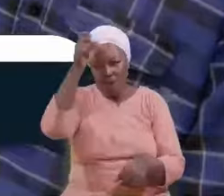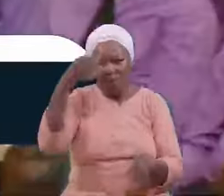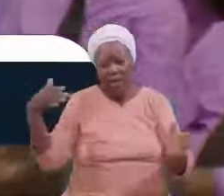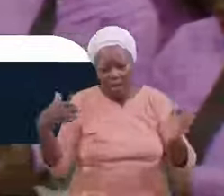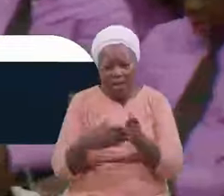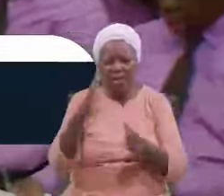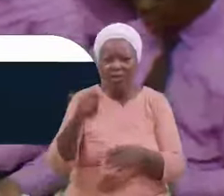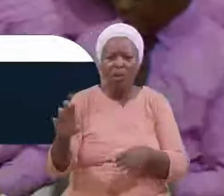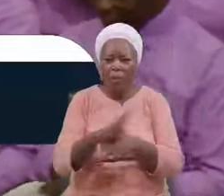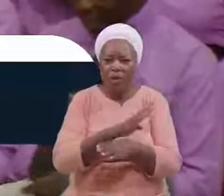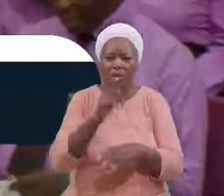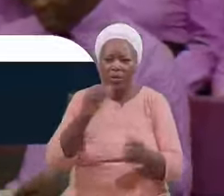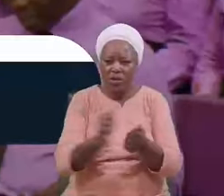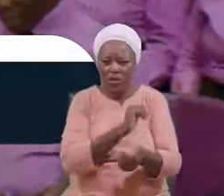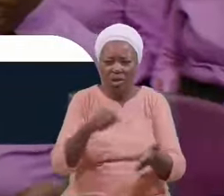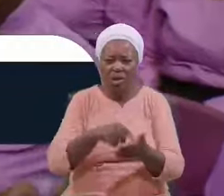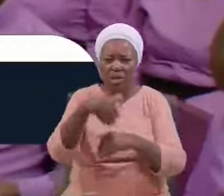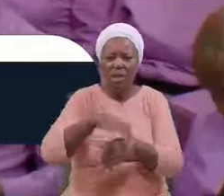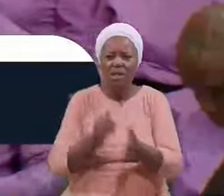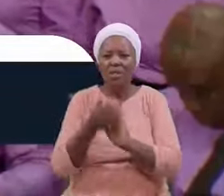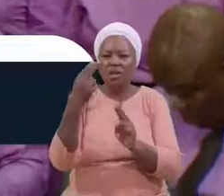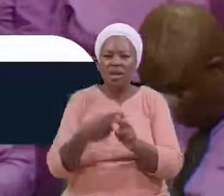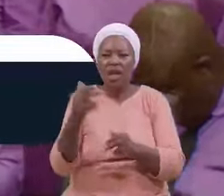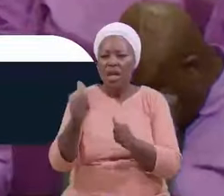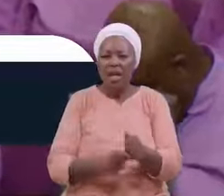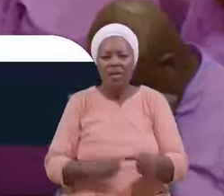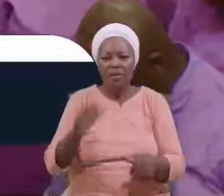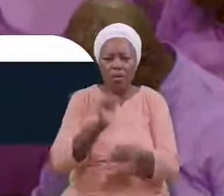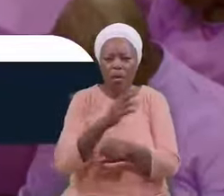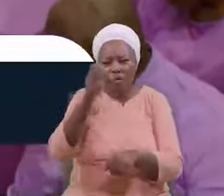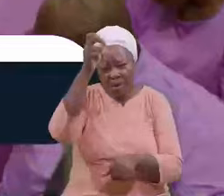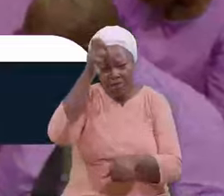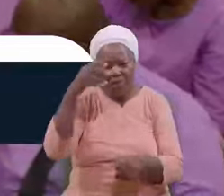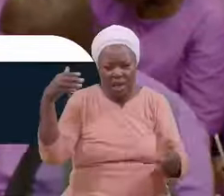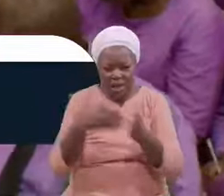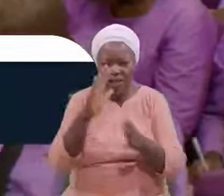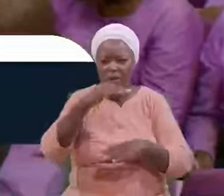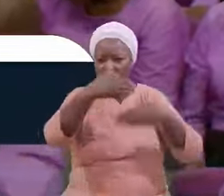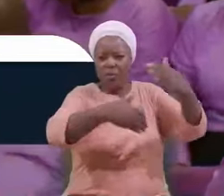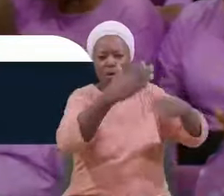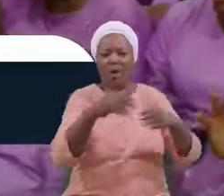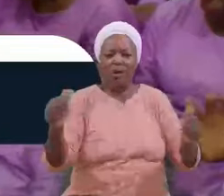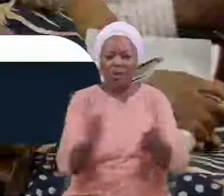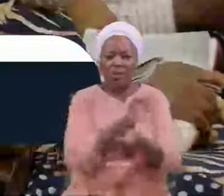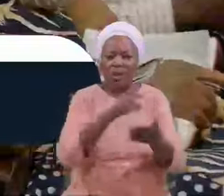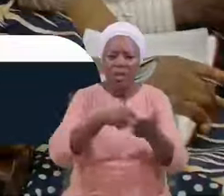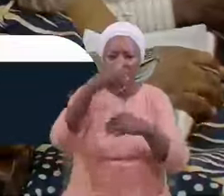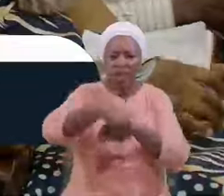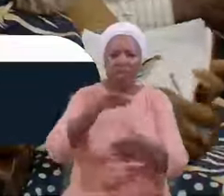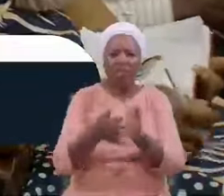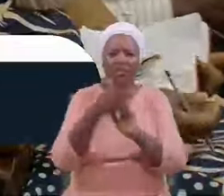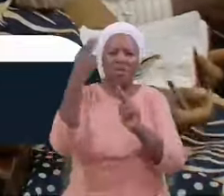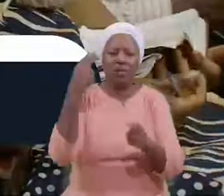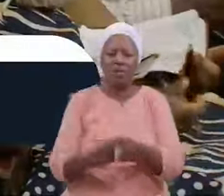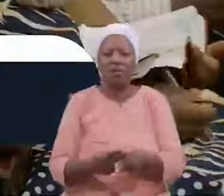les forteresses contre votre progrès seront renversées ce jour au nom de Jésus. Mais regardez